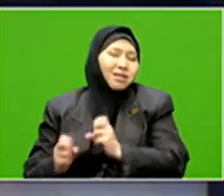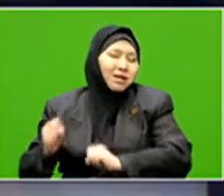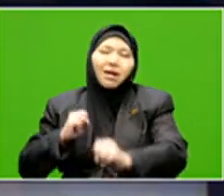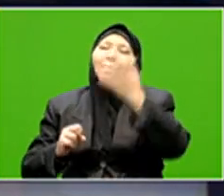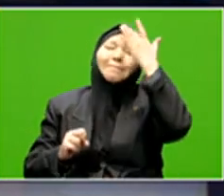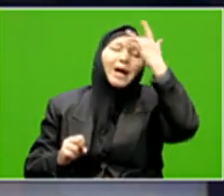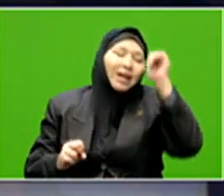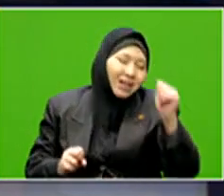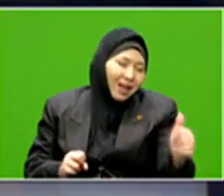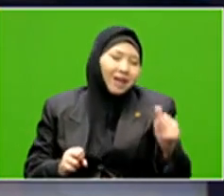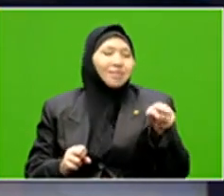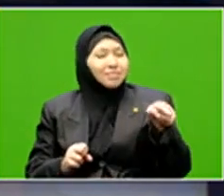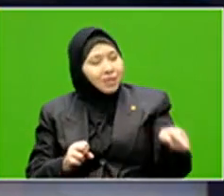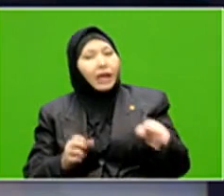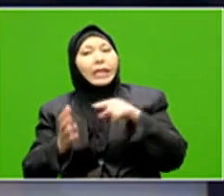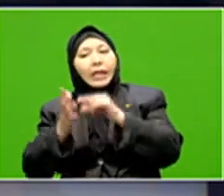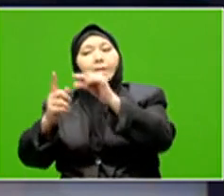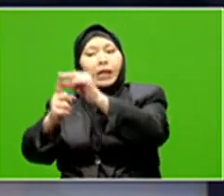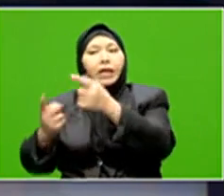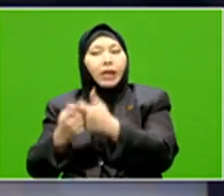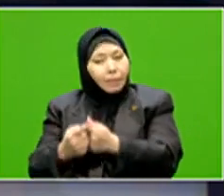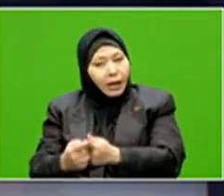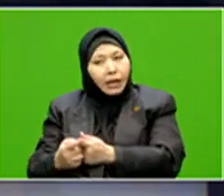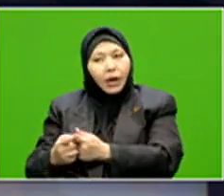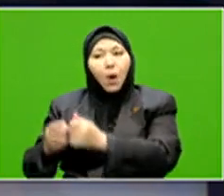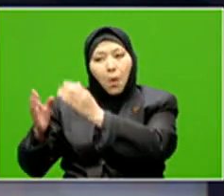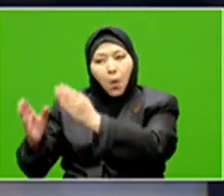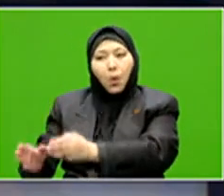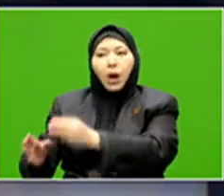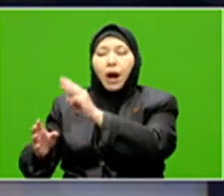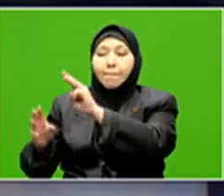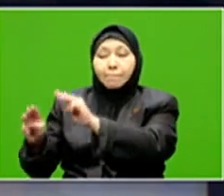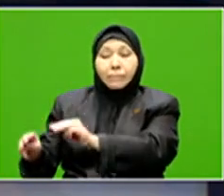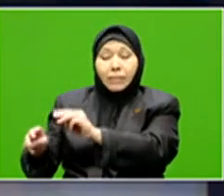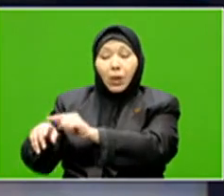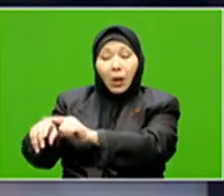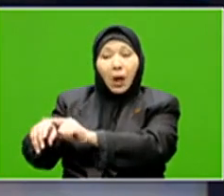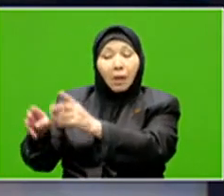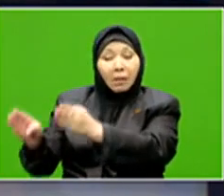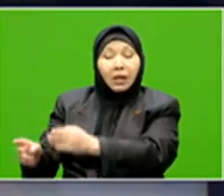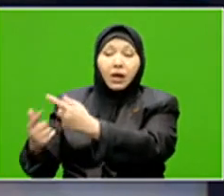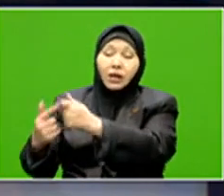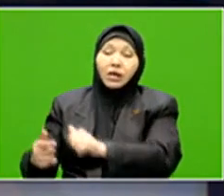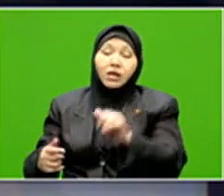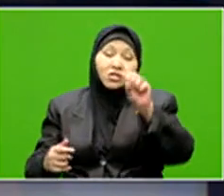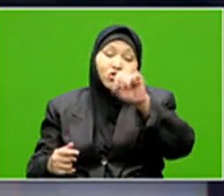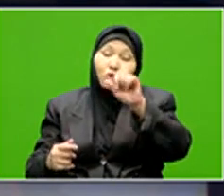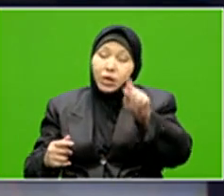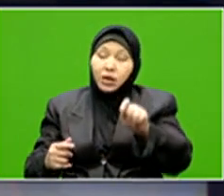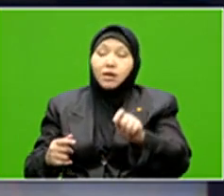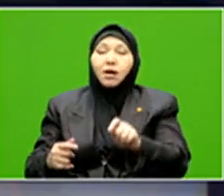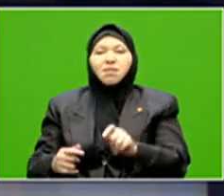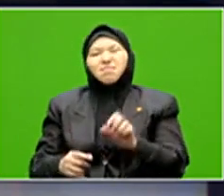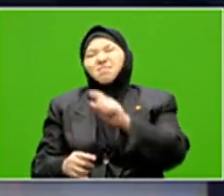pandai. Inilah perkataan daripada kaum Nabi Syuaib, memberi respon kepada Nabi Syuaib mempersoalkan